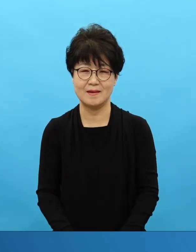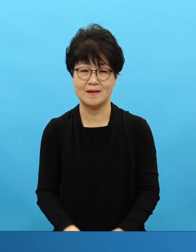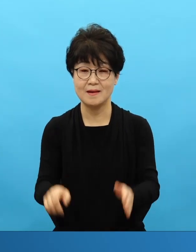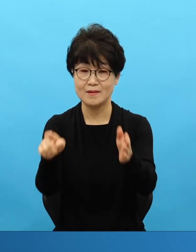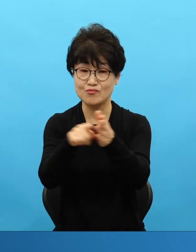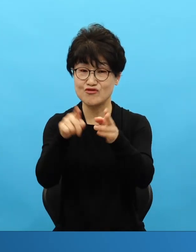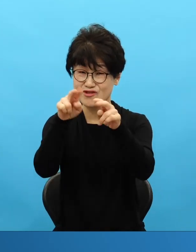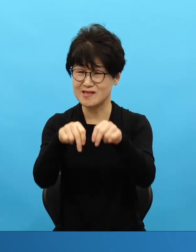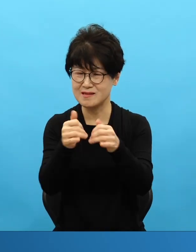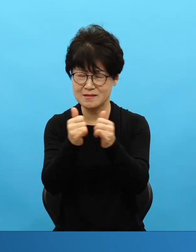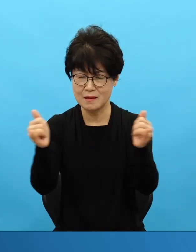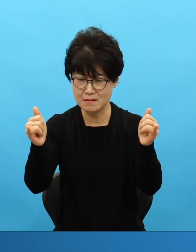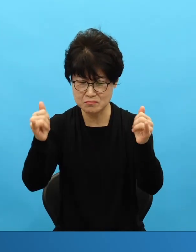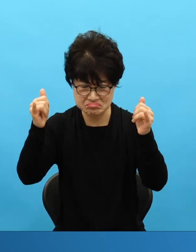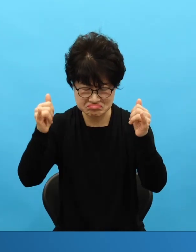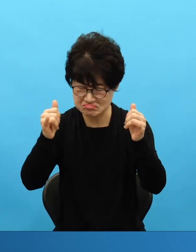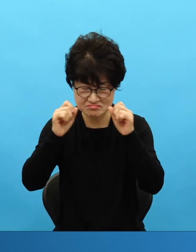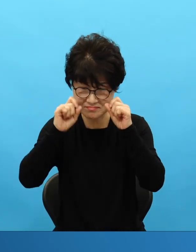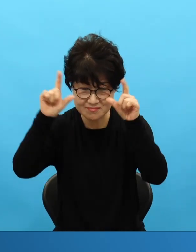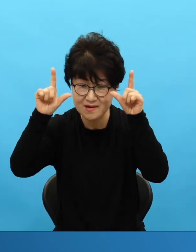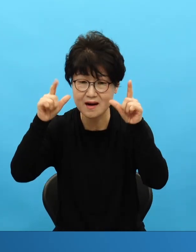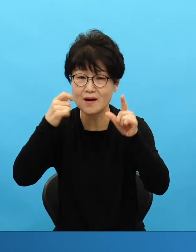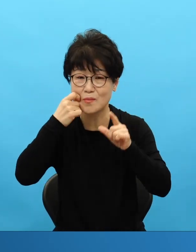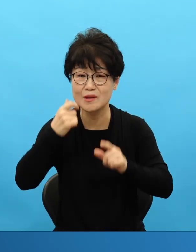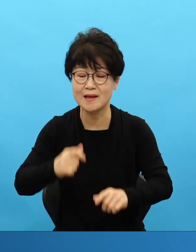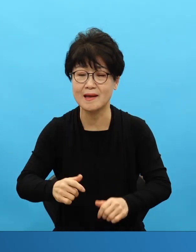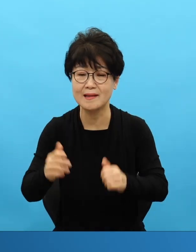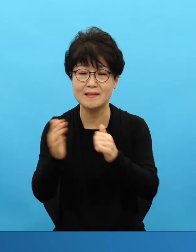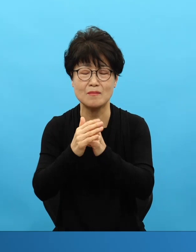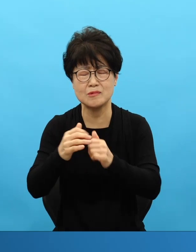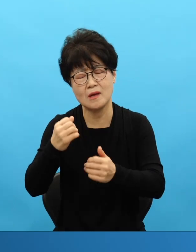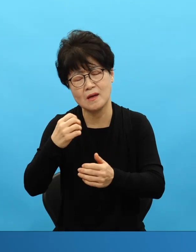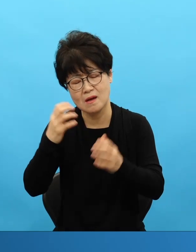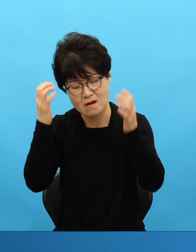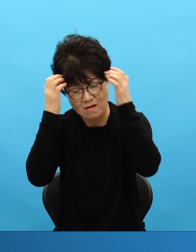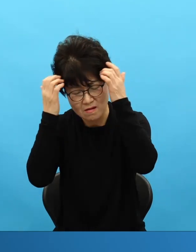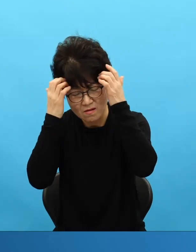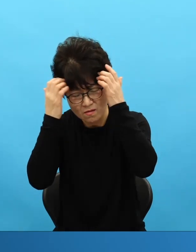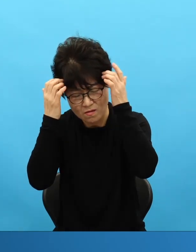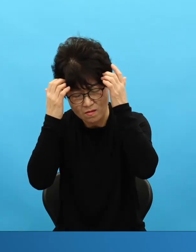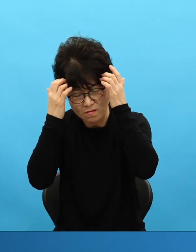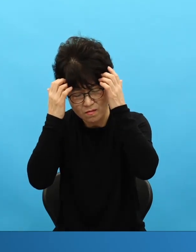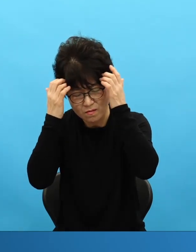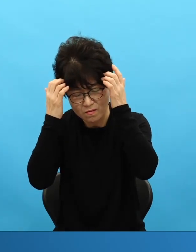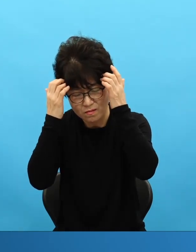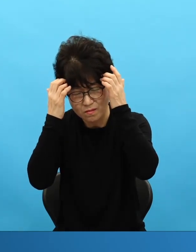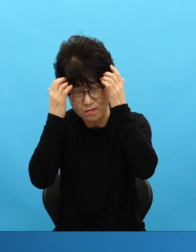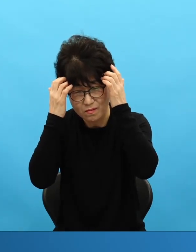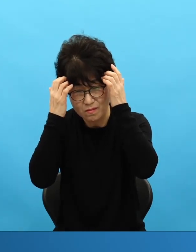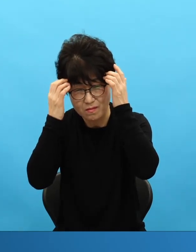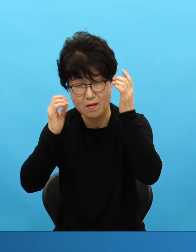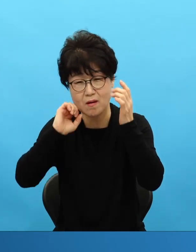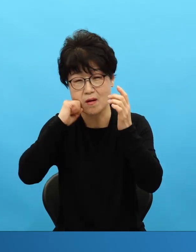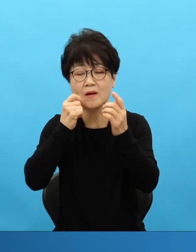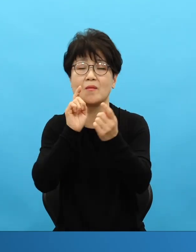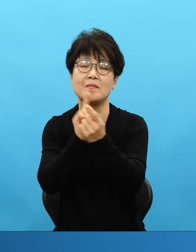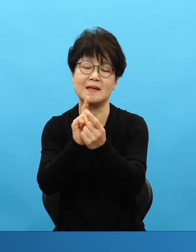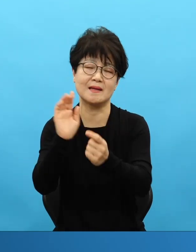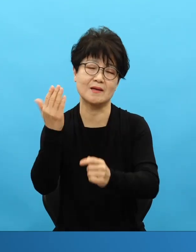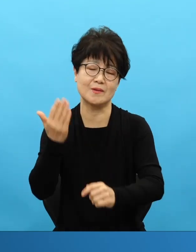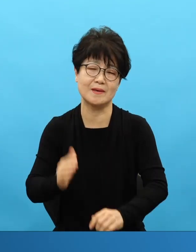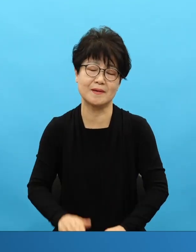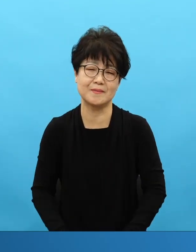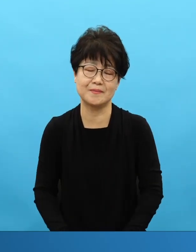알아듣지도 못하는 말이에요. Unbelievers can't even understand. 그러니 this. 고통 속에 빠지는 거예요. That is why they are in suffering. 그럼 여러분들이 이제